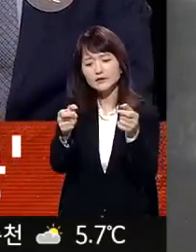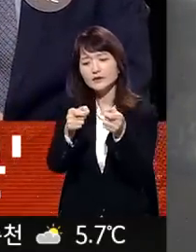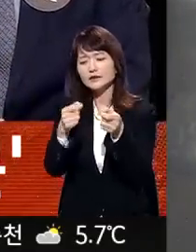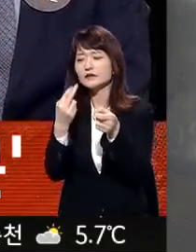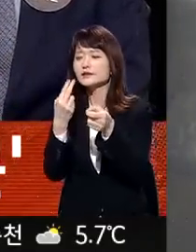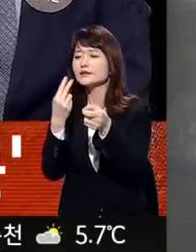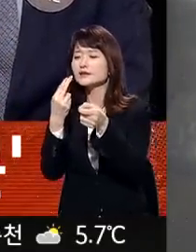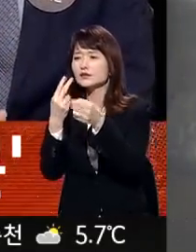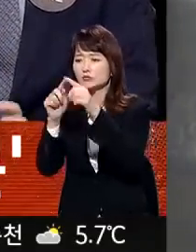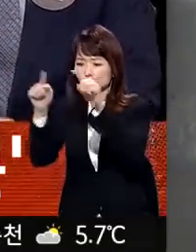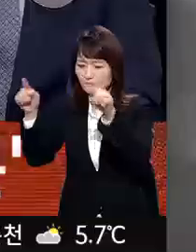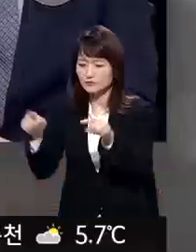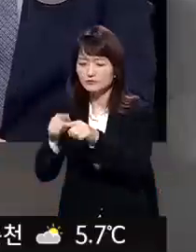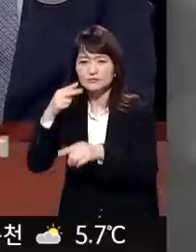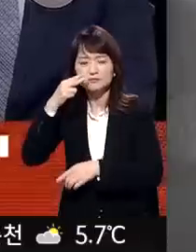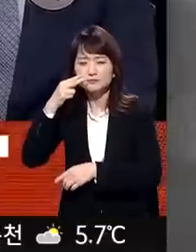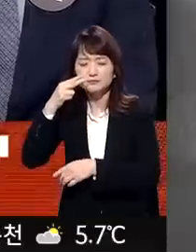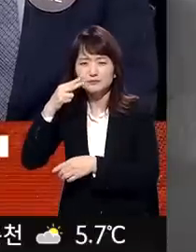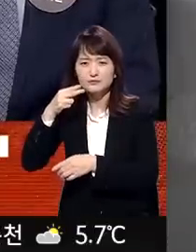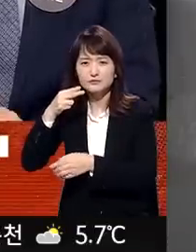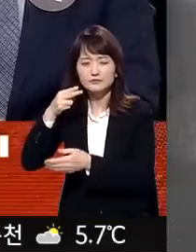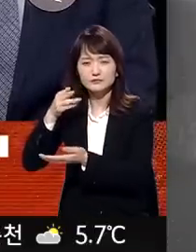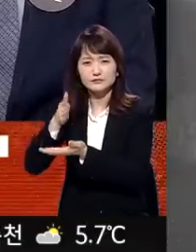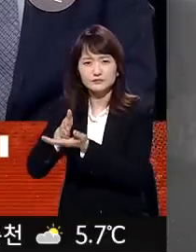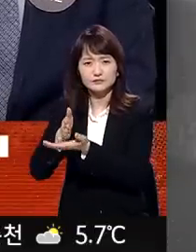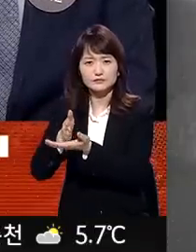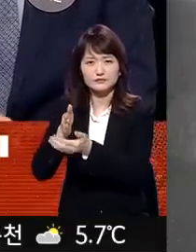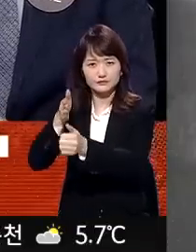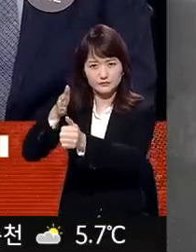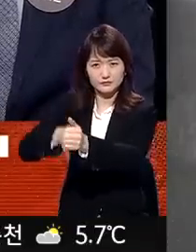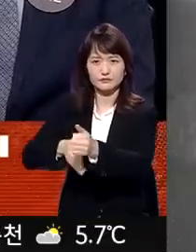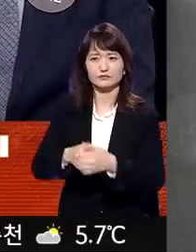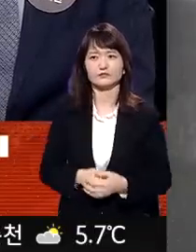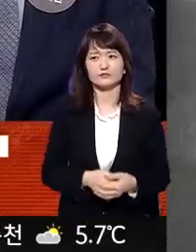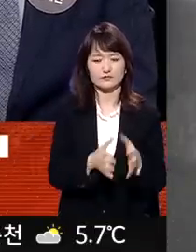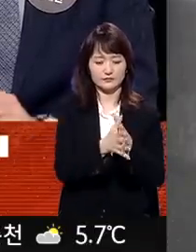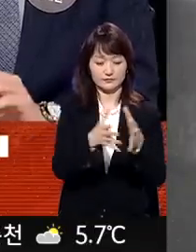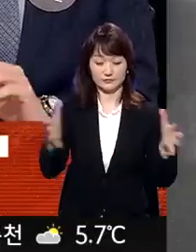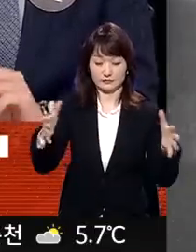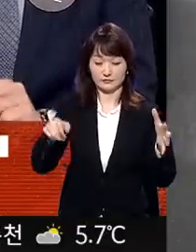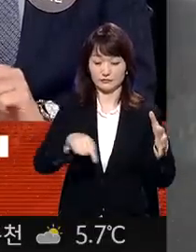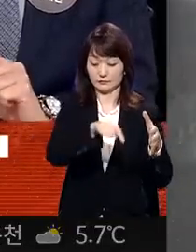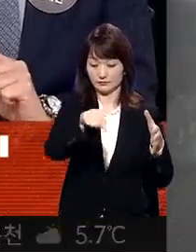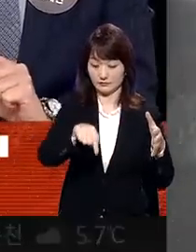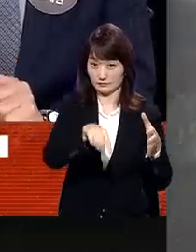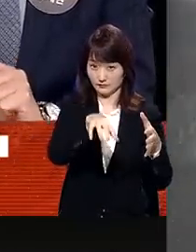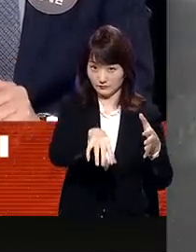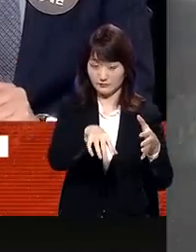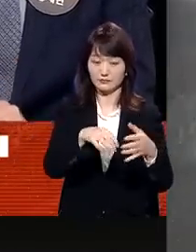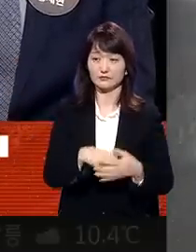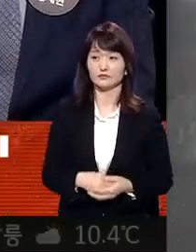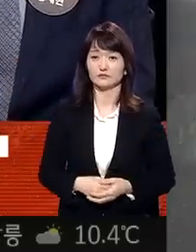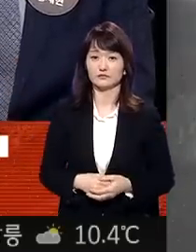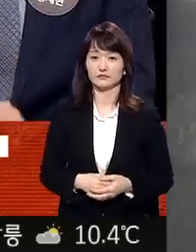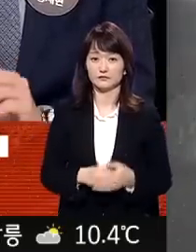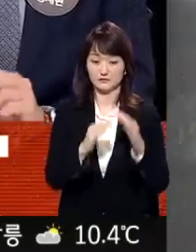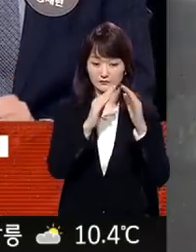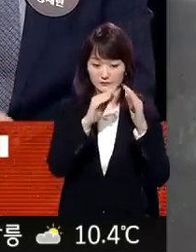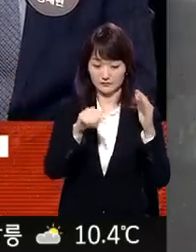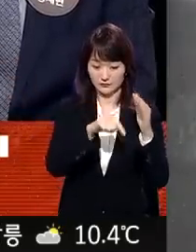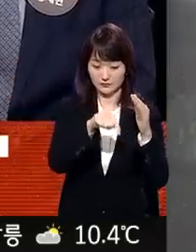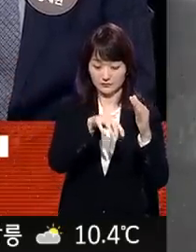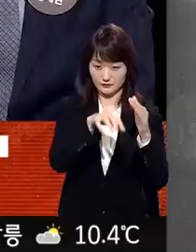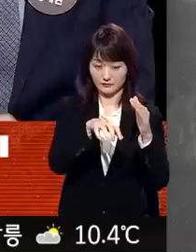했으면 좋겠다라고 이야기를 하고 있는데 사실 모르겠습니다. 지금 같은 그 아파트 단지 내에서 분명히 집에서 담배 피우는